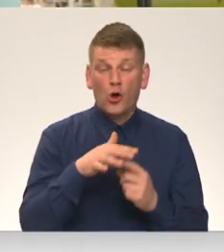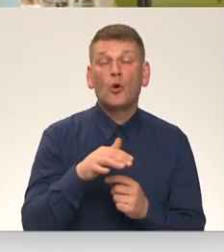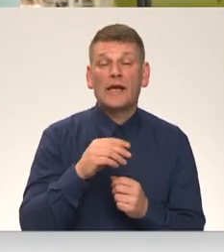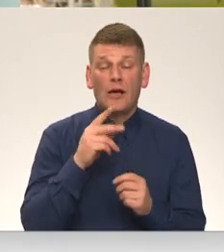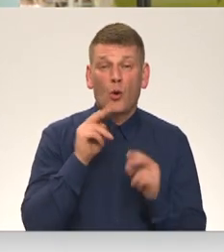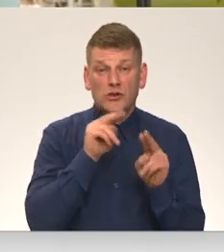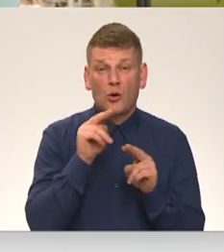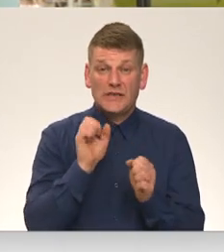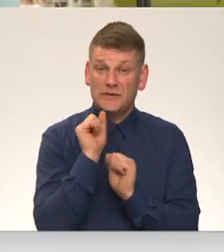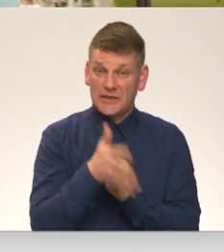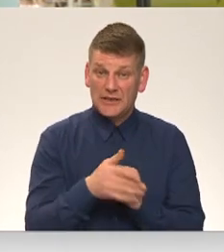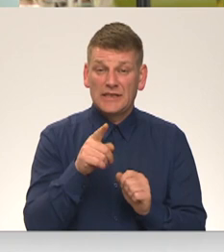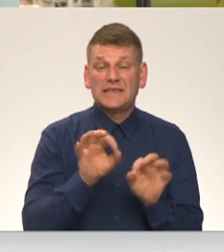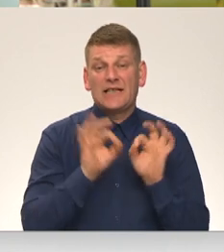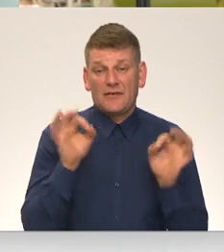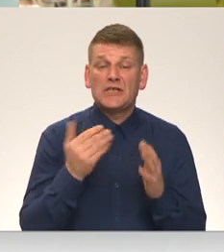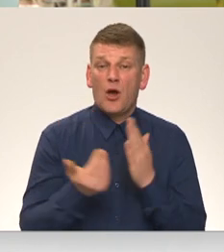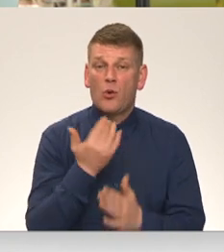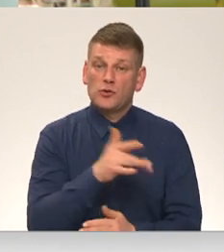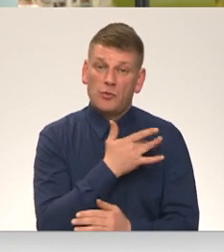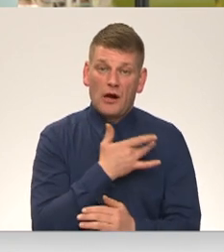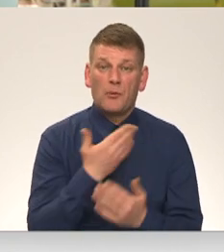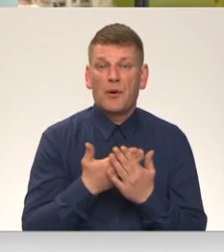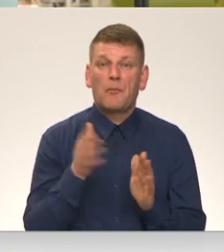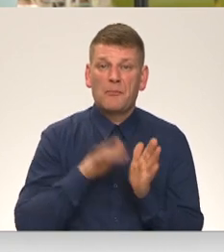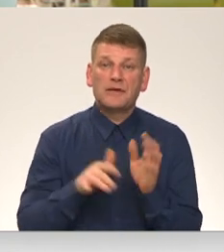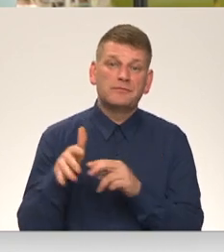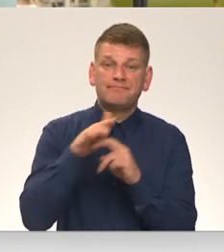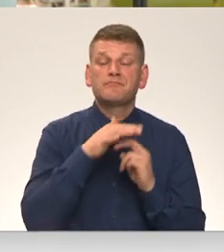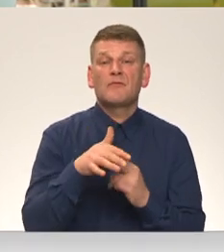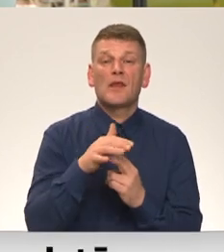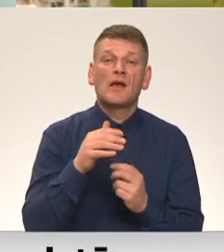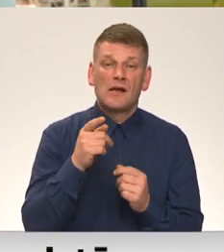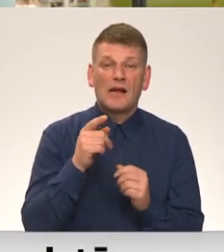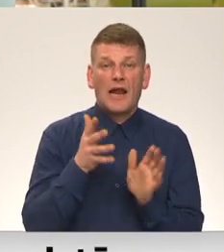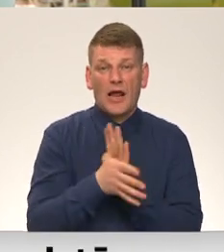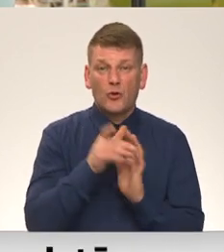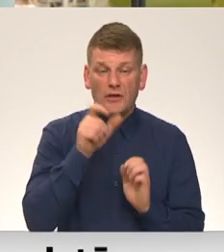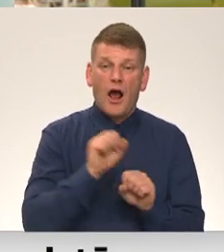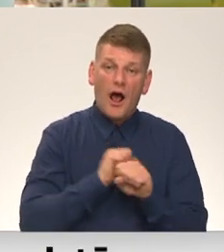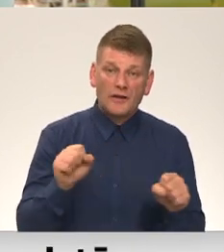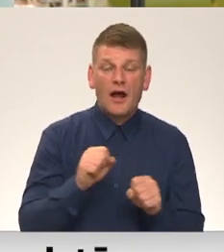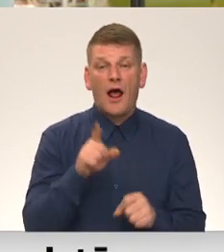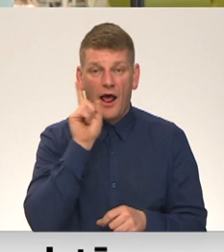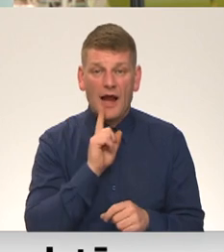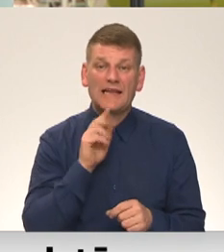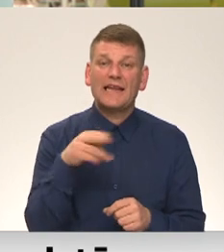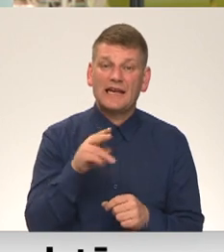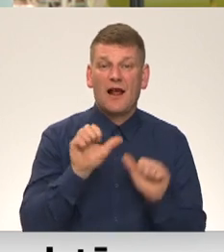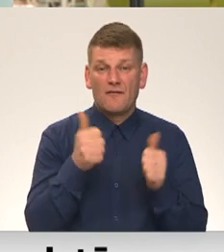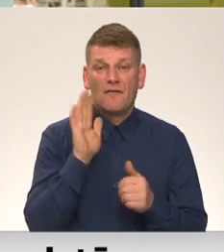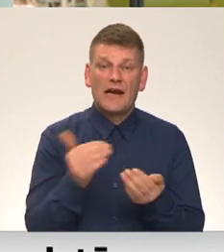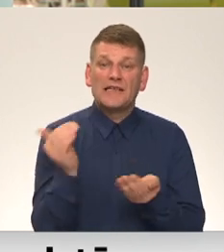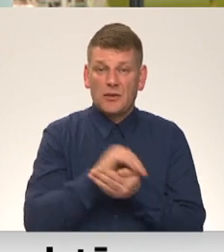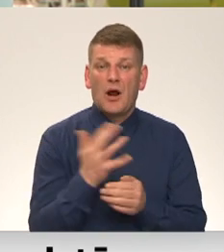sistēmu, tas vienlaikus ļaus arī ieviest jaunus pakalpojumus, piemēram, bezpilotu gaisa kuģu lietotāji, ātrā, ērtā un digitālā veidā varēs